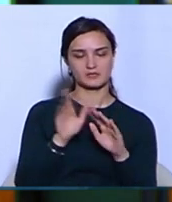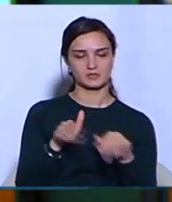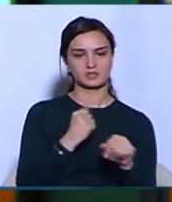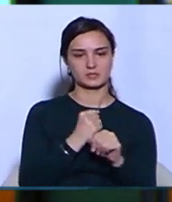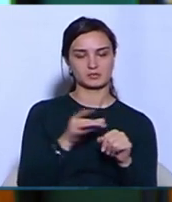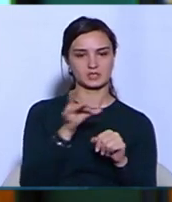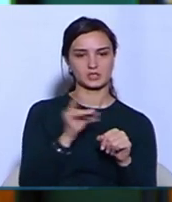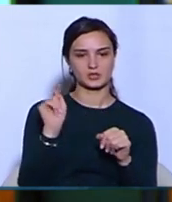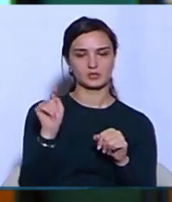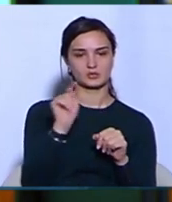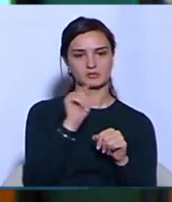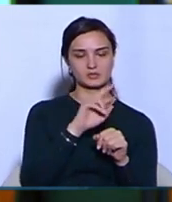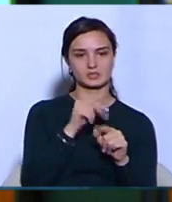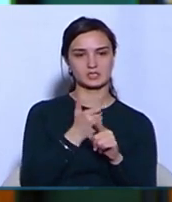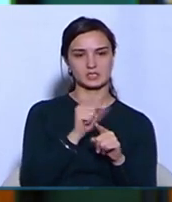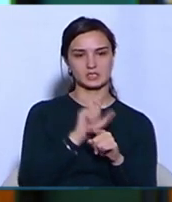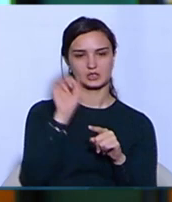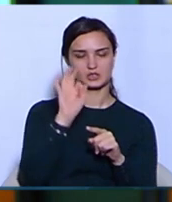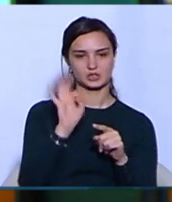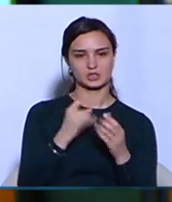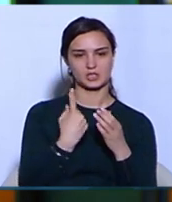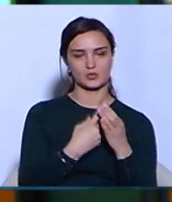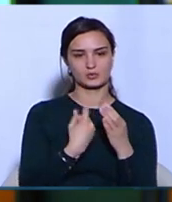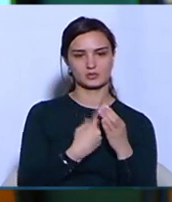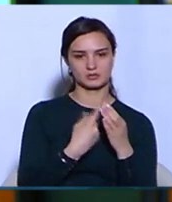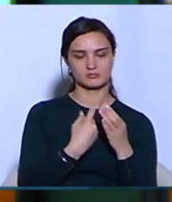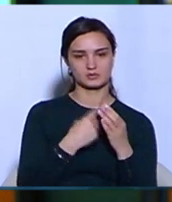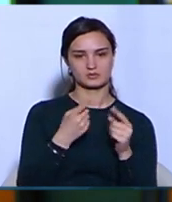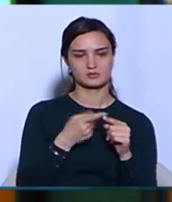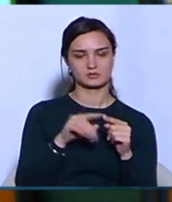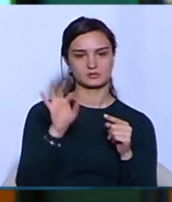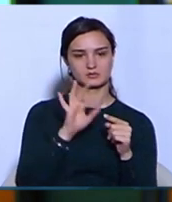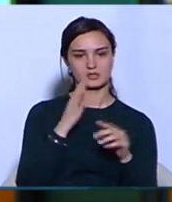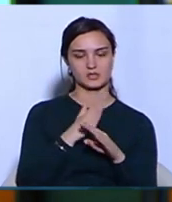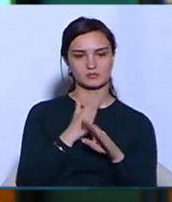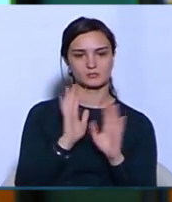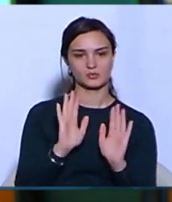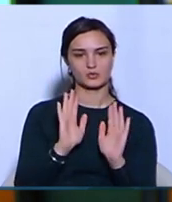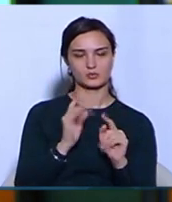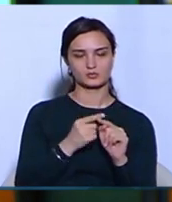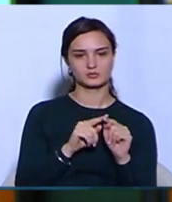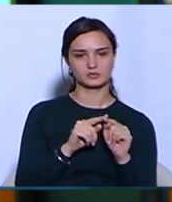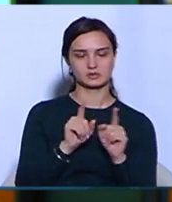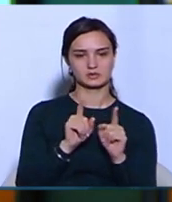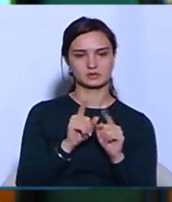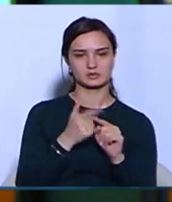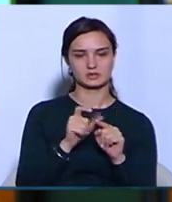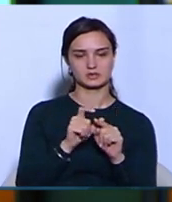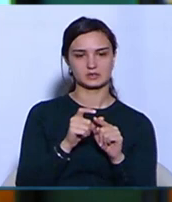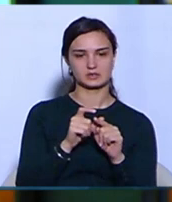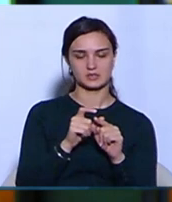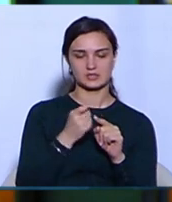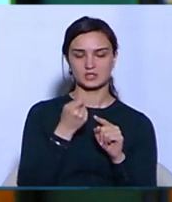ამჟამად რეგიონები და ძალიან ხშირად აუტიზმის სპექტრის აშლილობაზე აქვთ მხოლოდ ისეთი ძალიან